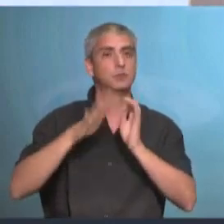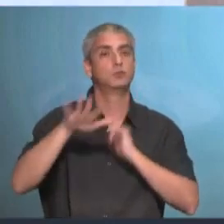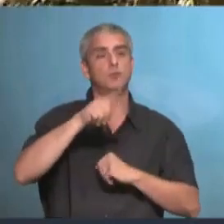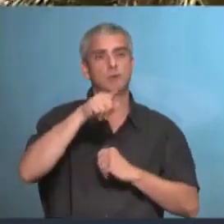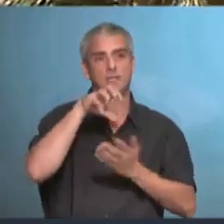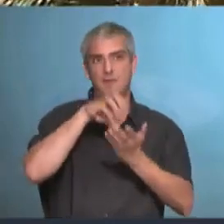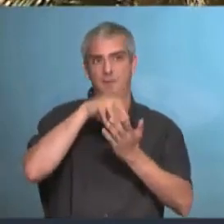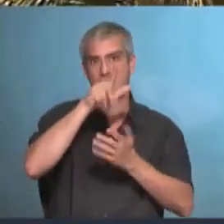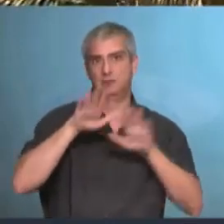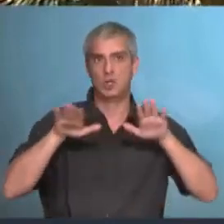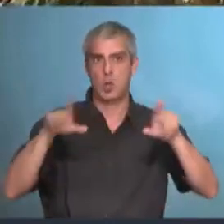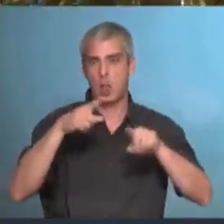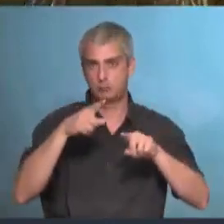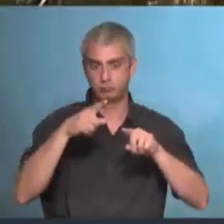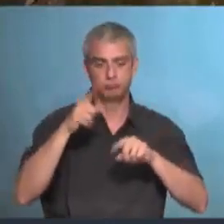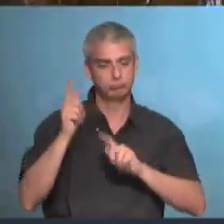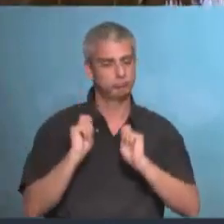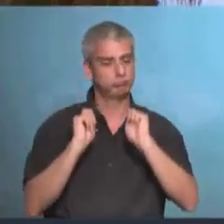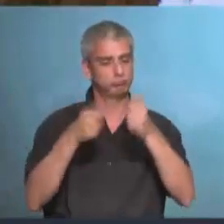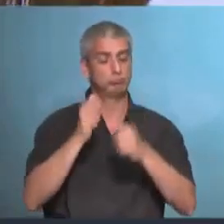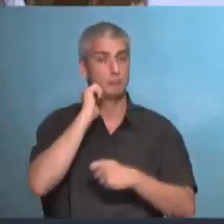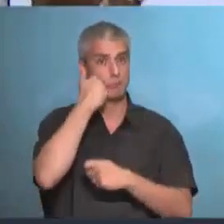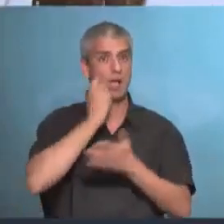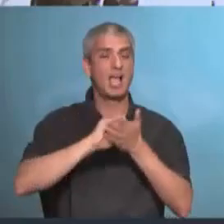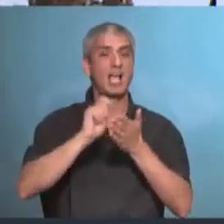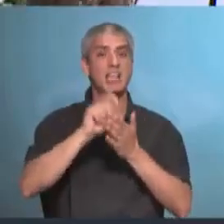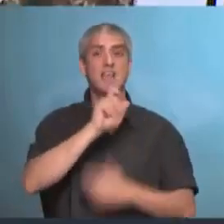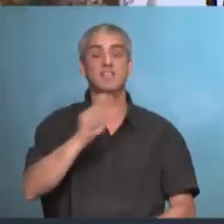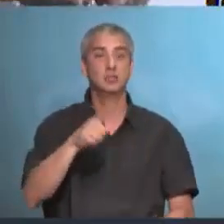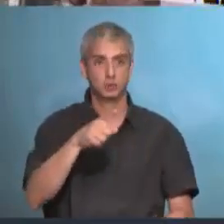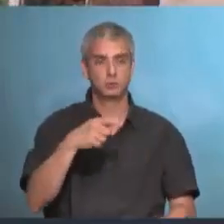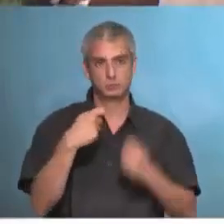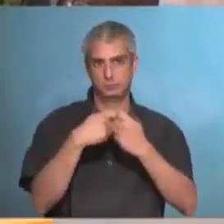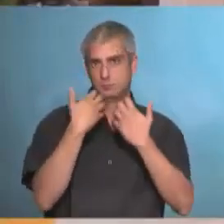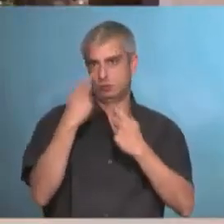מרכז בלוד. לשם יוגש כבר מחר כתב אישום בפרשת הרצח הכפול.